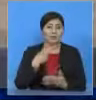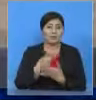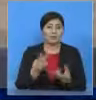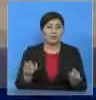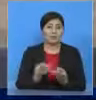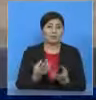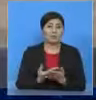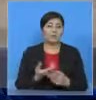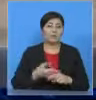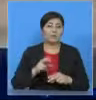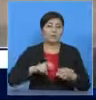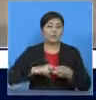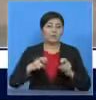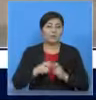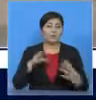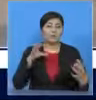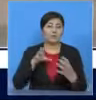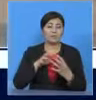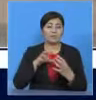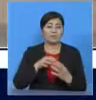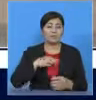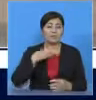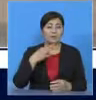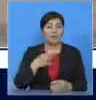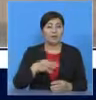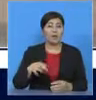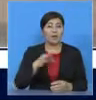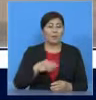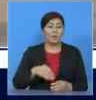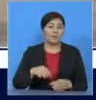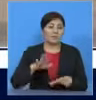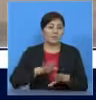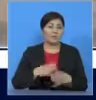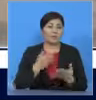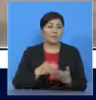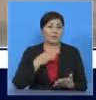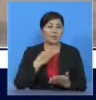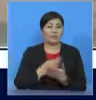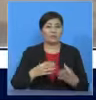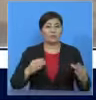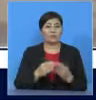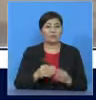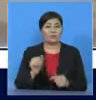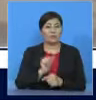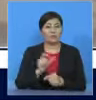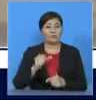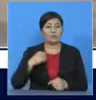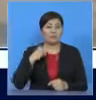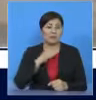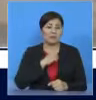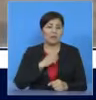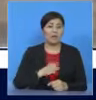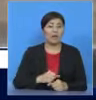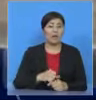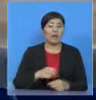Как бы то ни было, проблема с общественным транспортом в регионе стоит остро. У ответственных органов, так же, как и у водителей, своя правда.